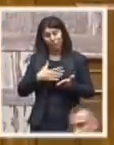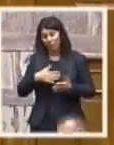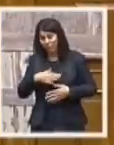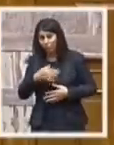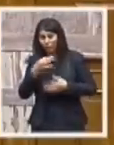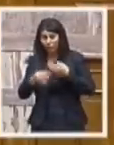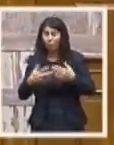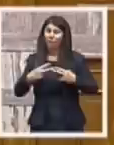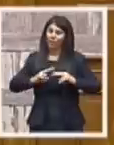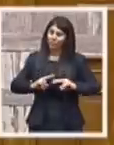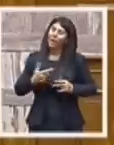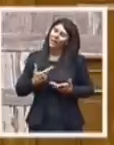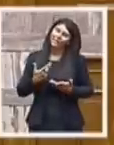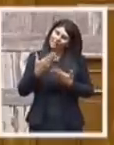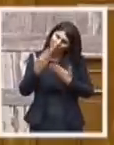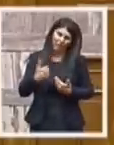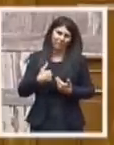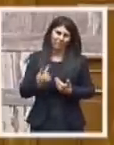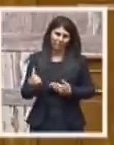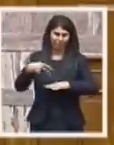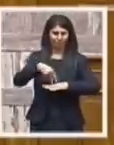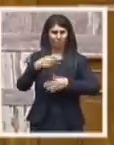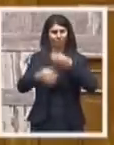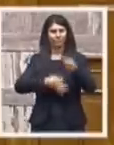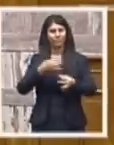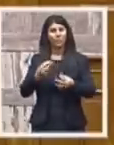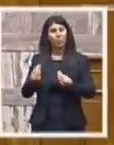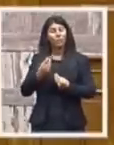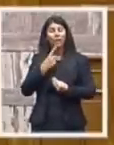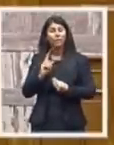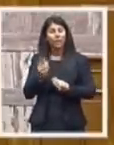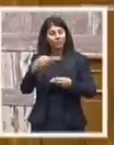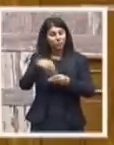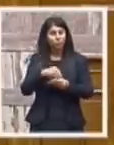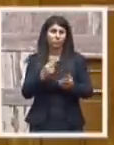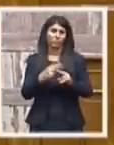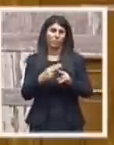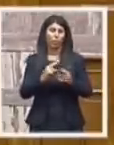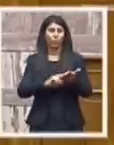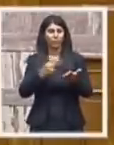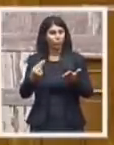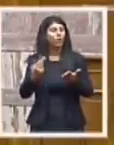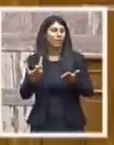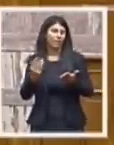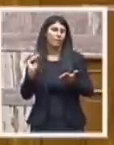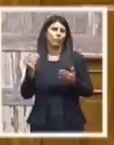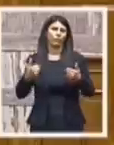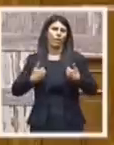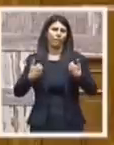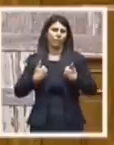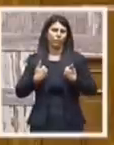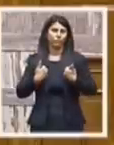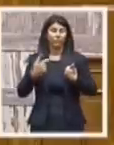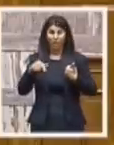όχι τιμή, που παραβρίσκομαι εδώ σήμερα και μου δίνεται η ευκαιρία να μετέχω σε ένα σημαντικό θεσμό, τη Βουλή των Εφήβων, η οποία